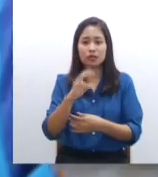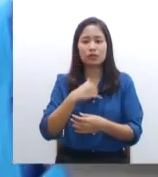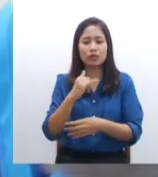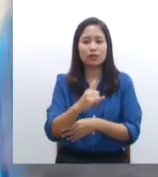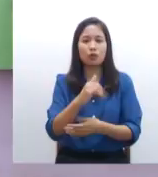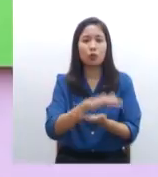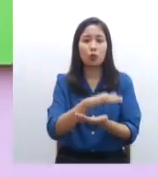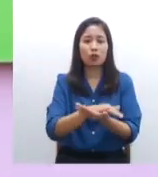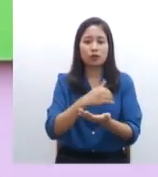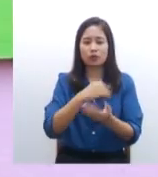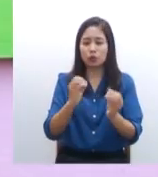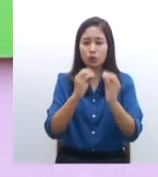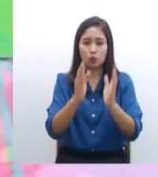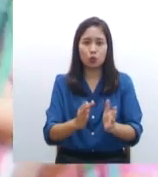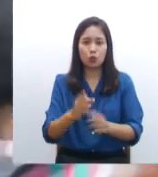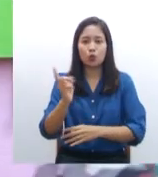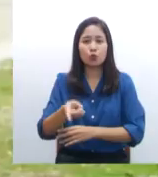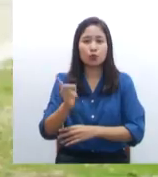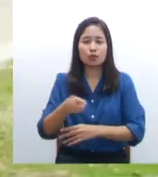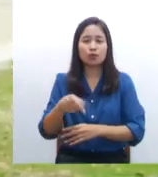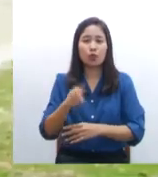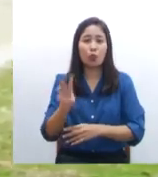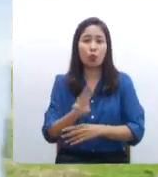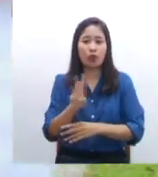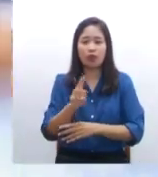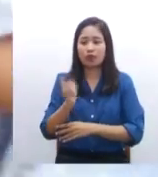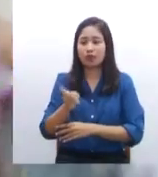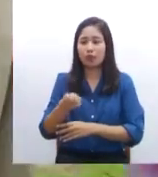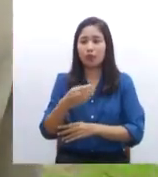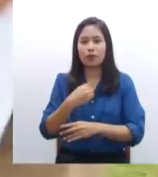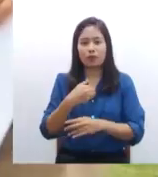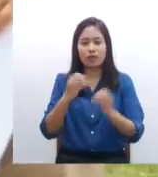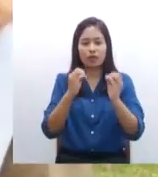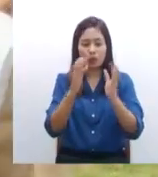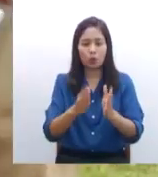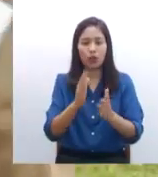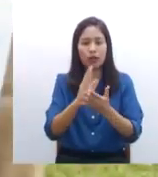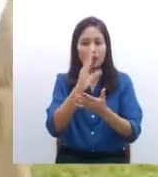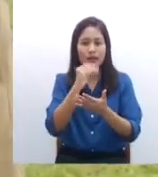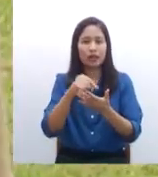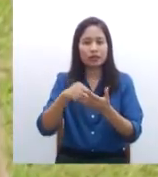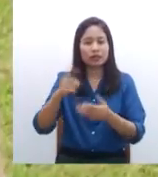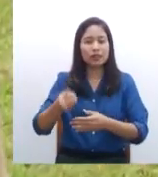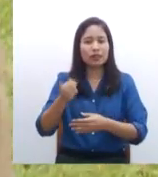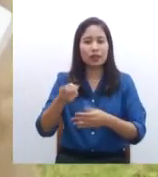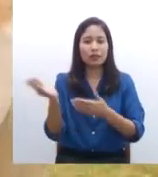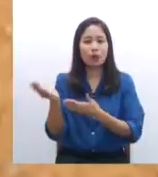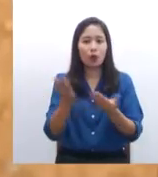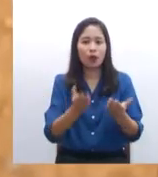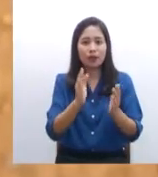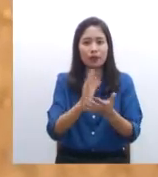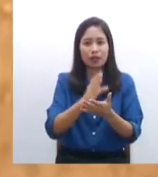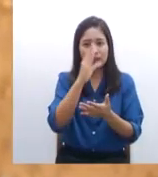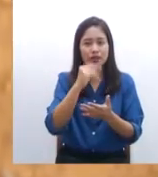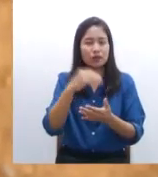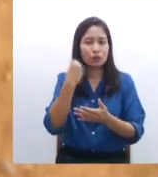ครูเวรประจำวันและนักเรียนประจำสีไปช่วยกันต้อนรับนักเรียนในตอนเช้าและจะมี